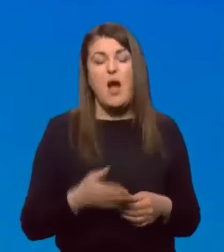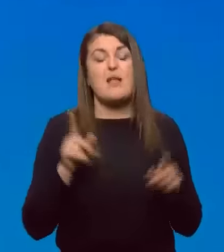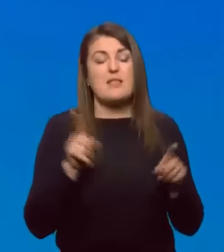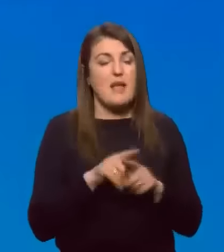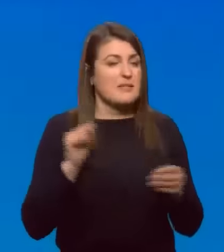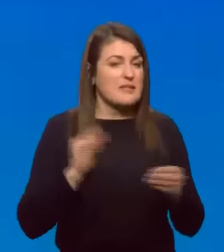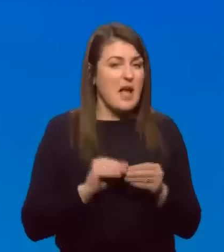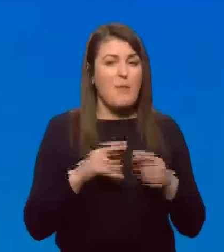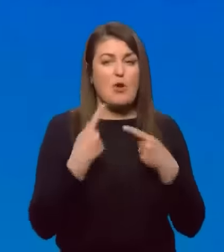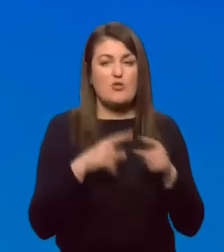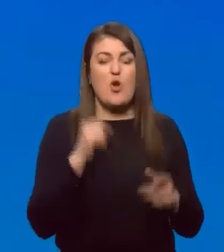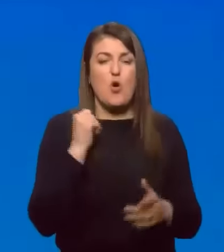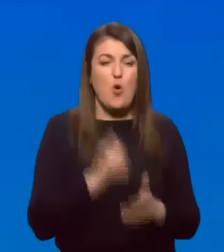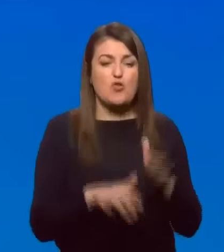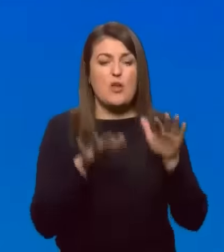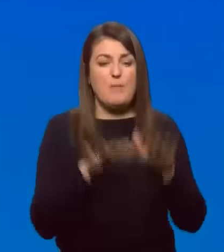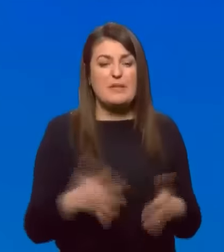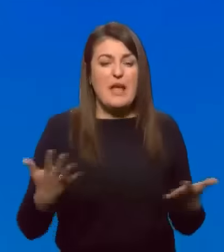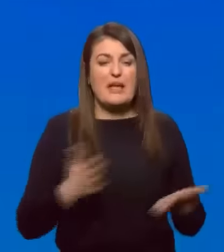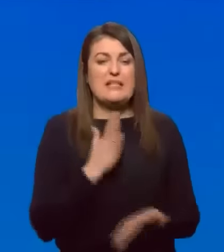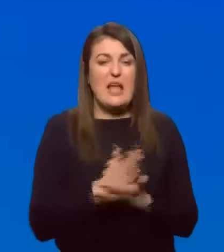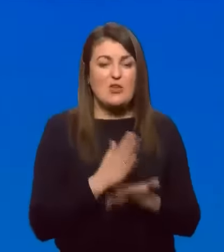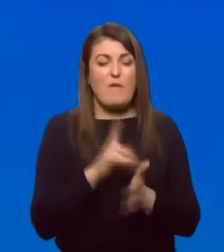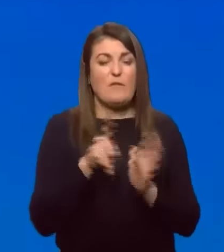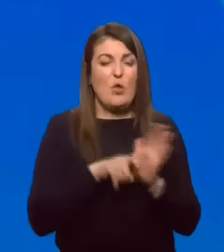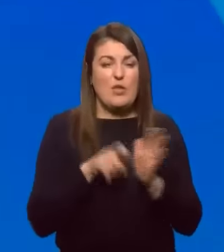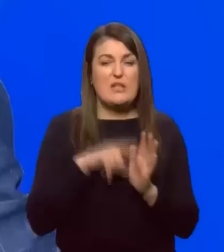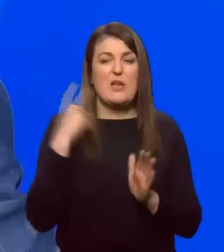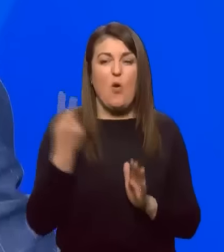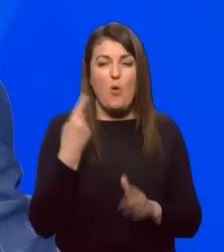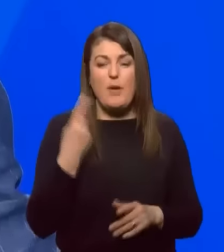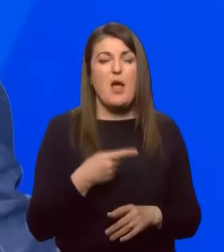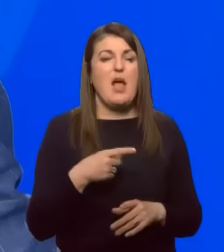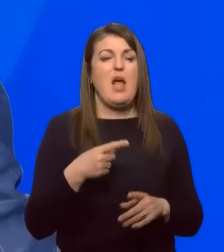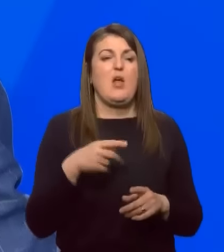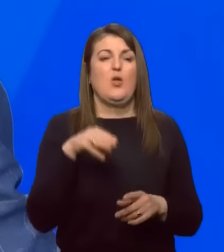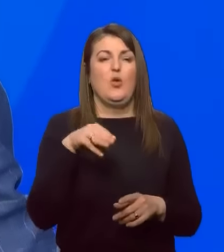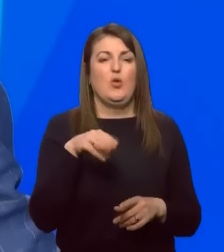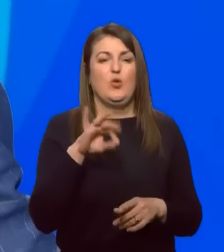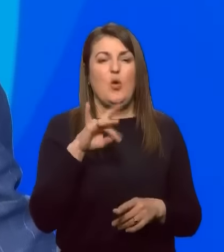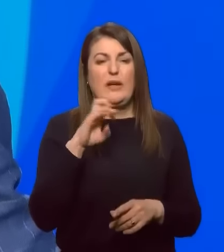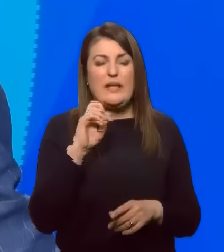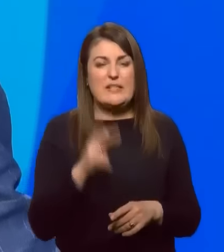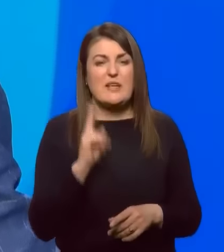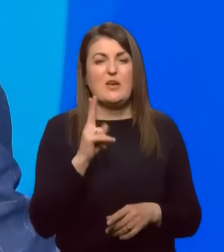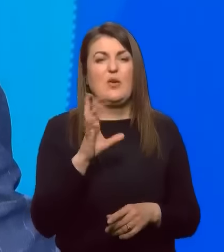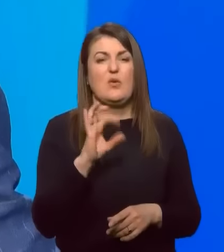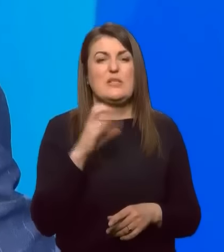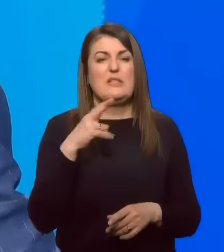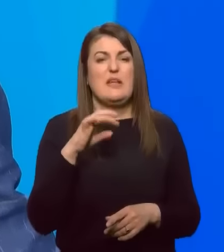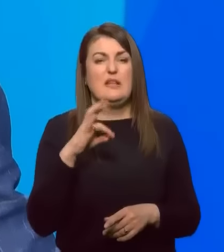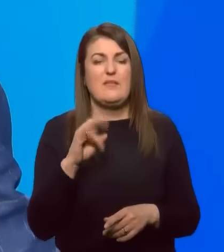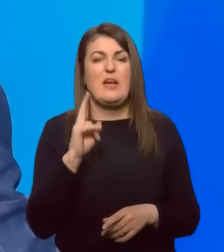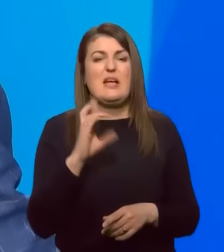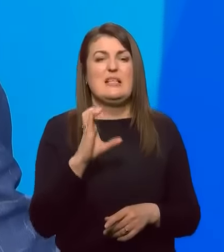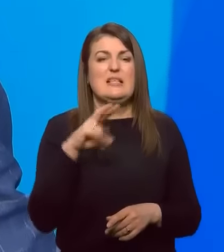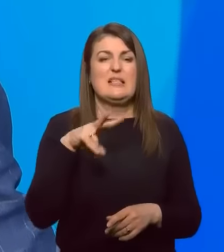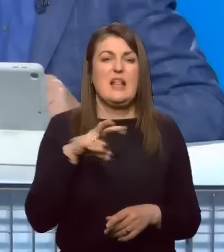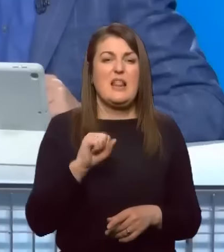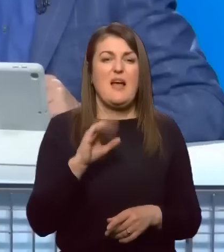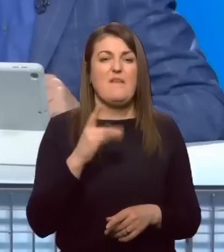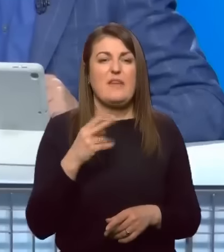Так само і інше. Кожне місто, яке знаходиться саме в Донецькій області, Торецьк, Костянтинівка,